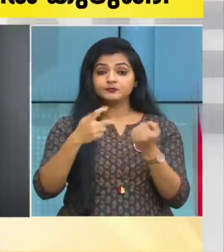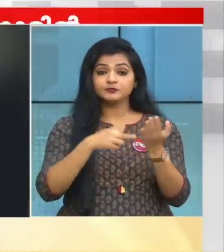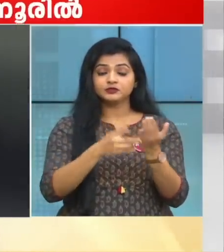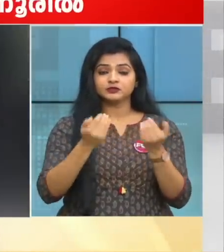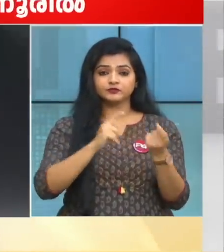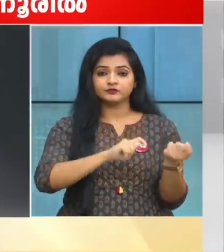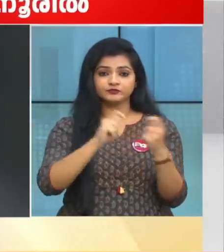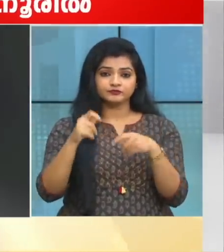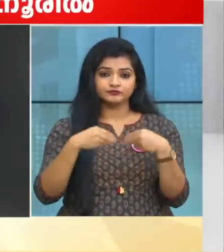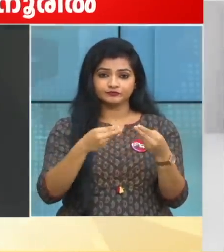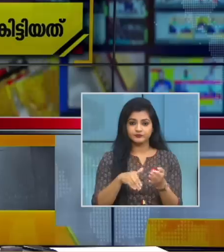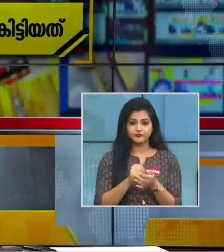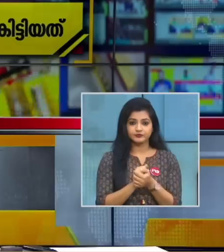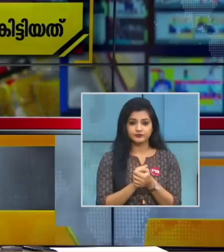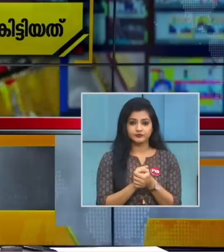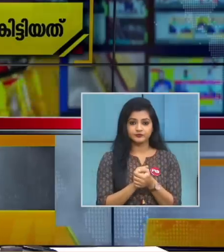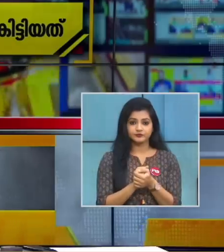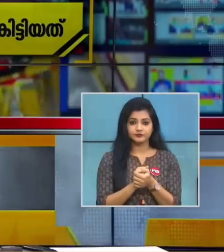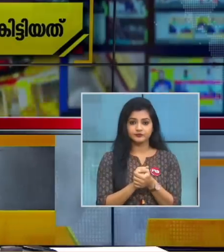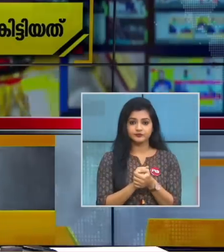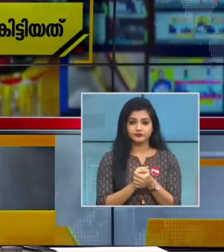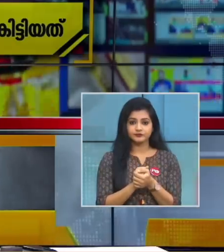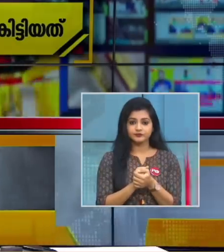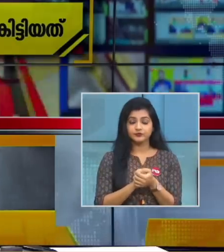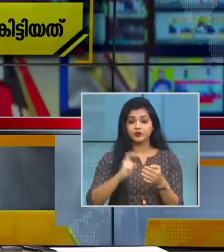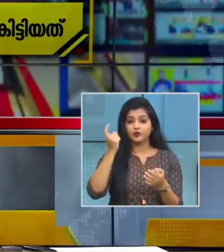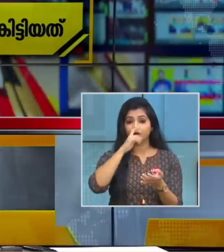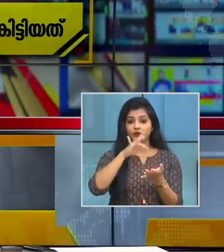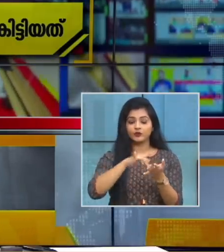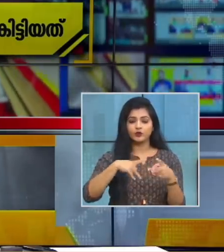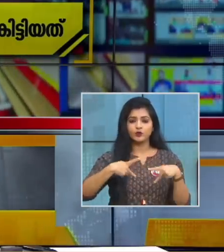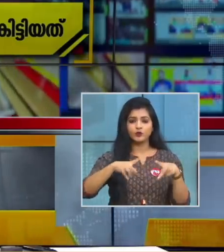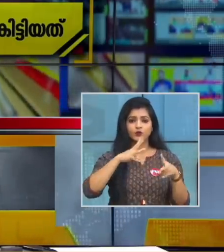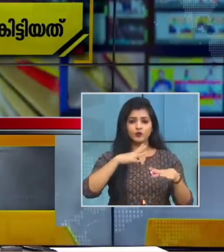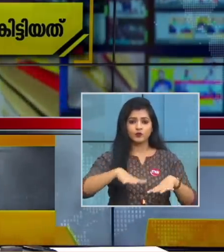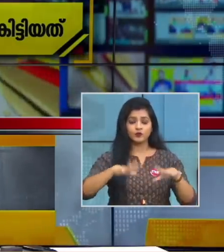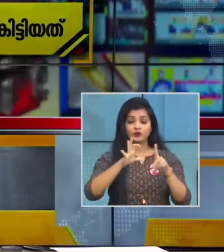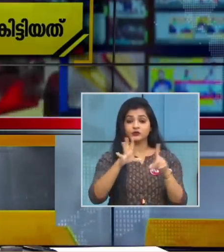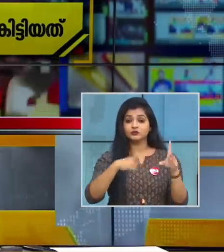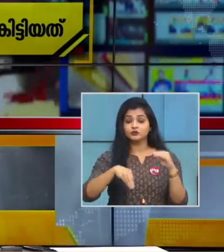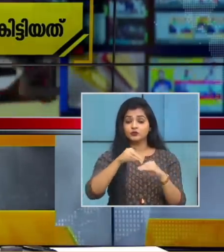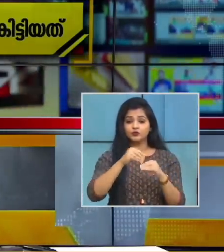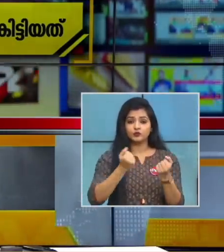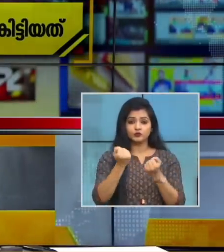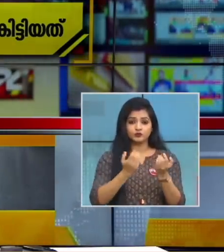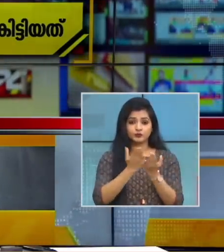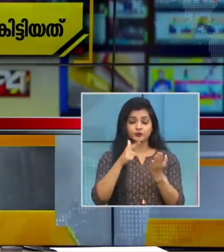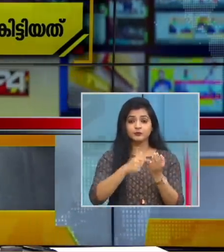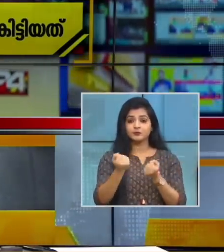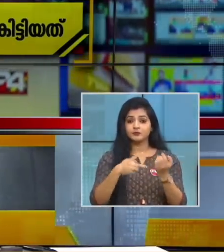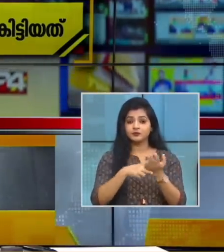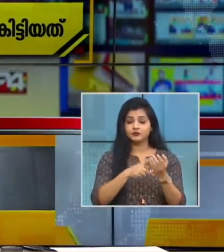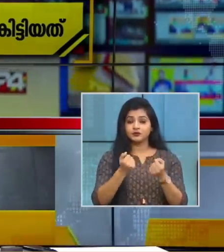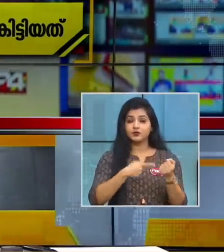നീക്കിയിട്ടുണ്ട്. ശരി, സജോ ദേവസ്യ വിവരങ്ങൾ നൽകുകയായിരുന്നു. കോഴിക്കോട് റോഡിലെ വെള്ളക്കെട്ടിലൂടെ അപകടകരമായി സ്കൂൾ ബസ് ഓടിച്ച ഡ്രൈവർക്കെതിരെ